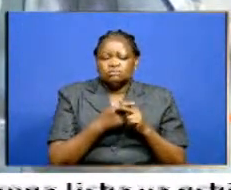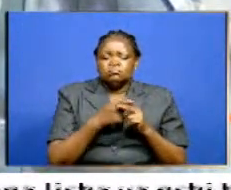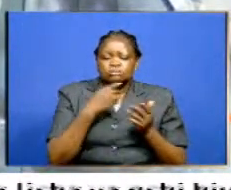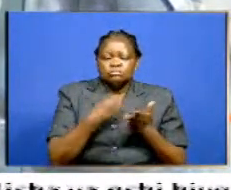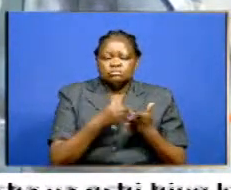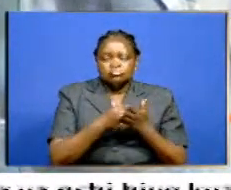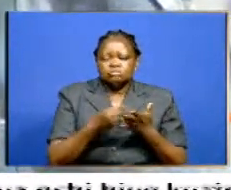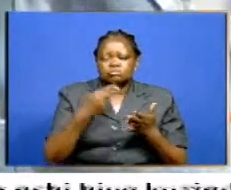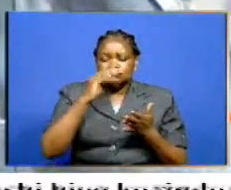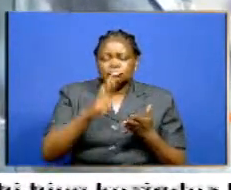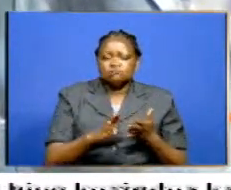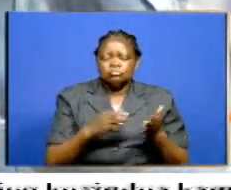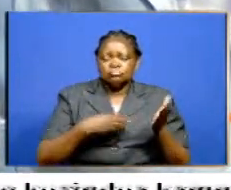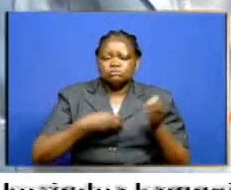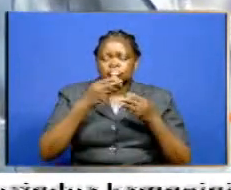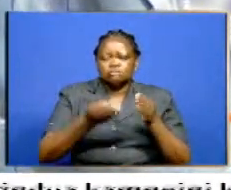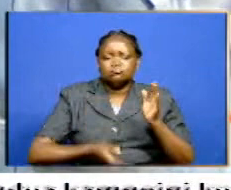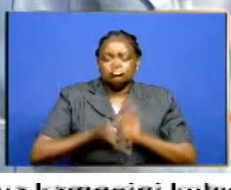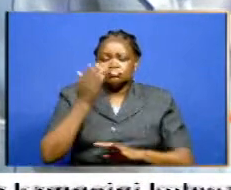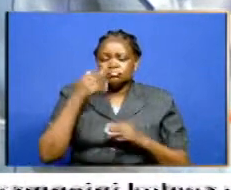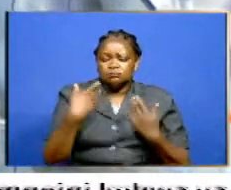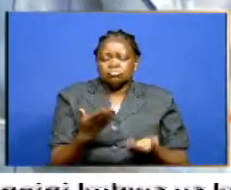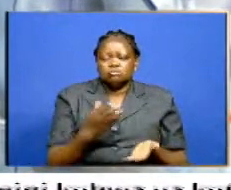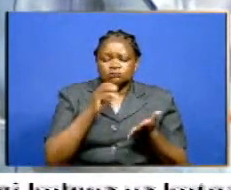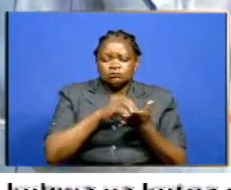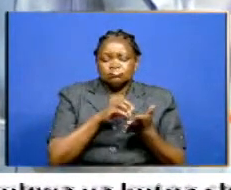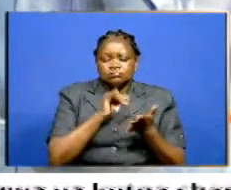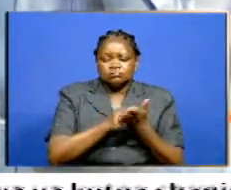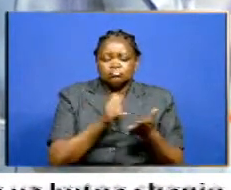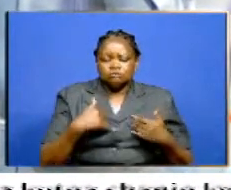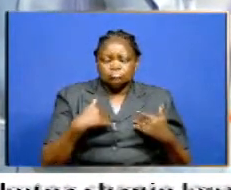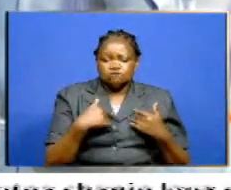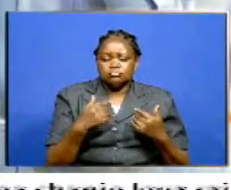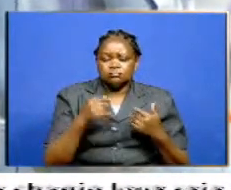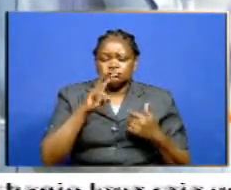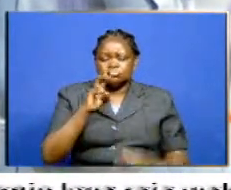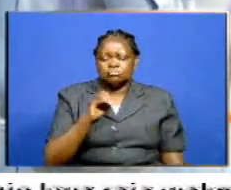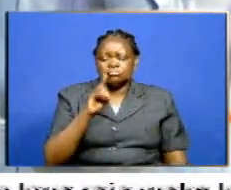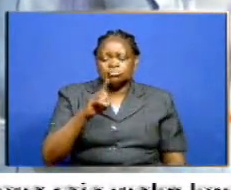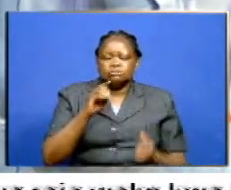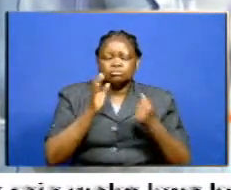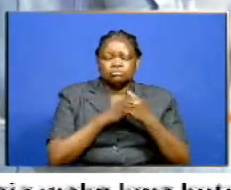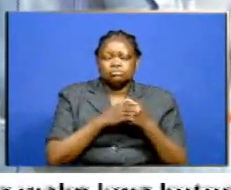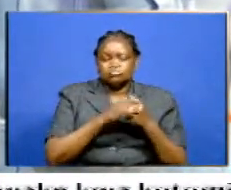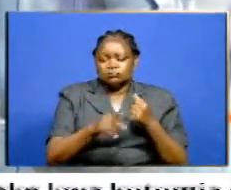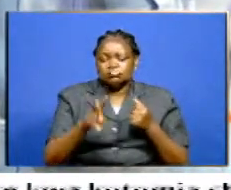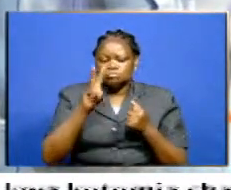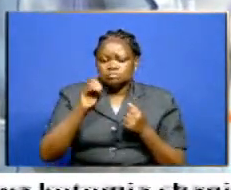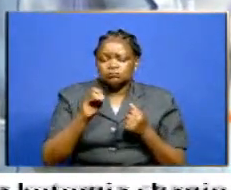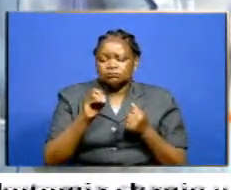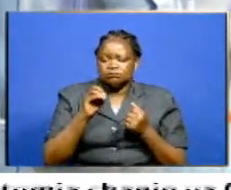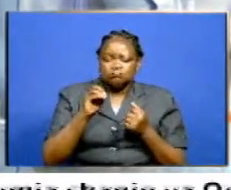kutopeanwa kwa wepesi ama kwa hali ambayo ilikuwa zamani kidogo, tuseme 2019 18 kurudi nyuma?